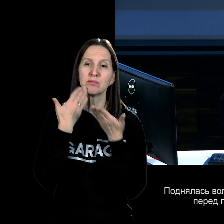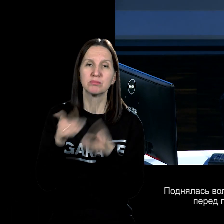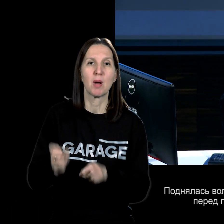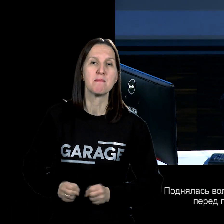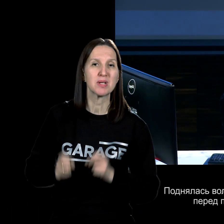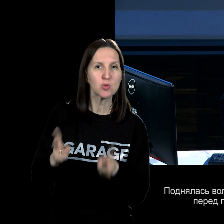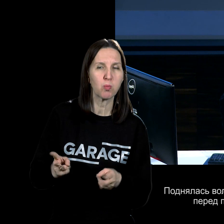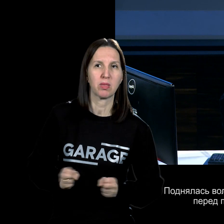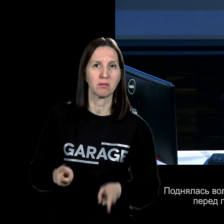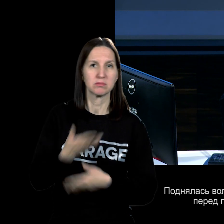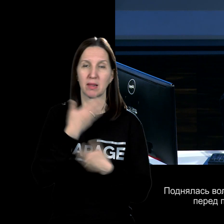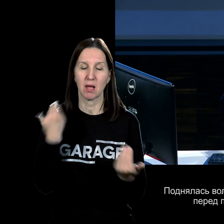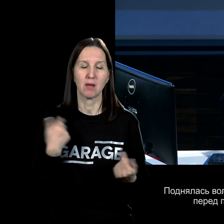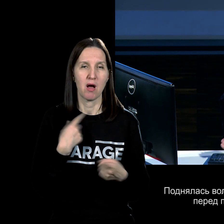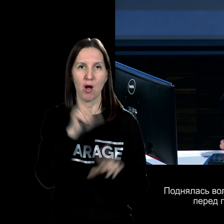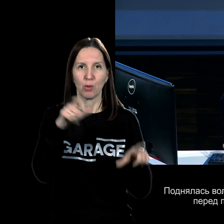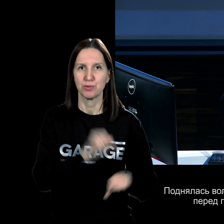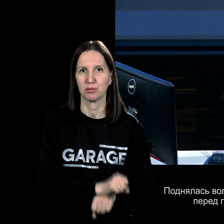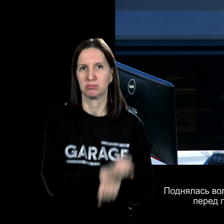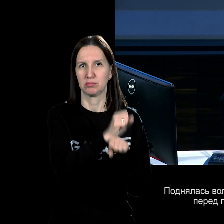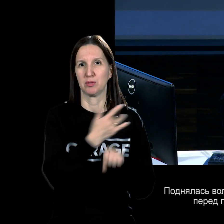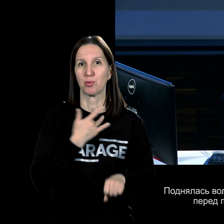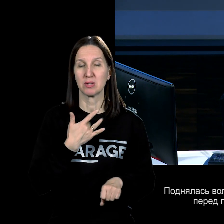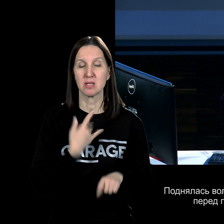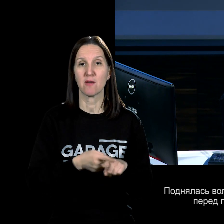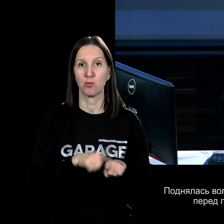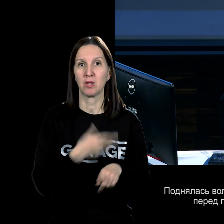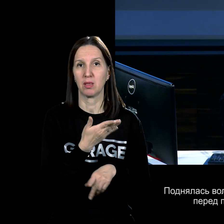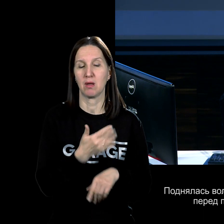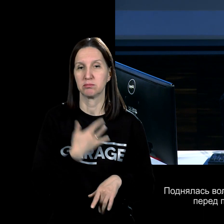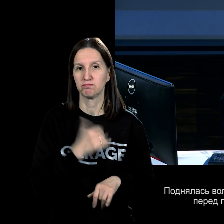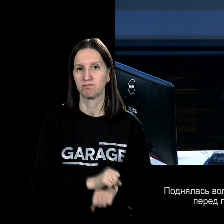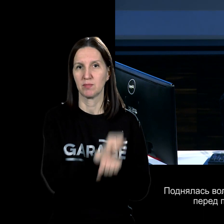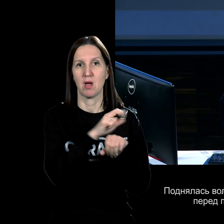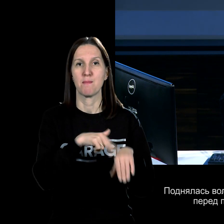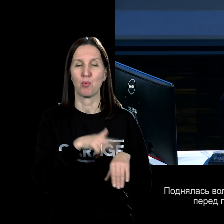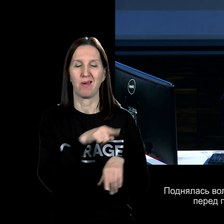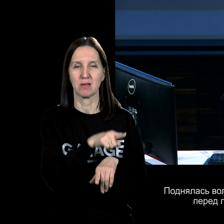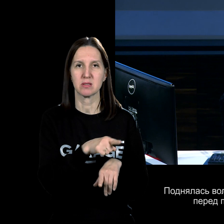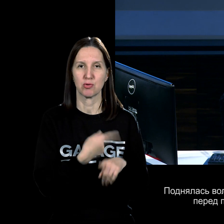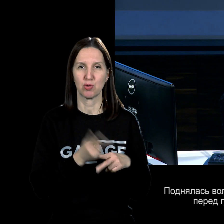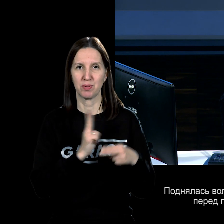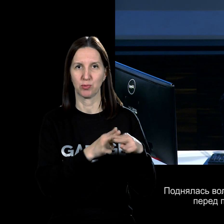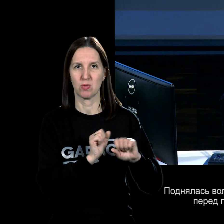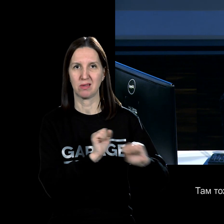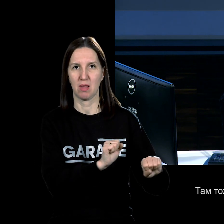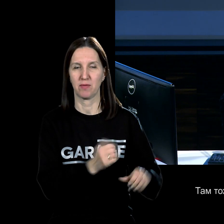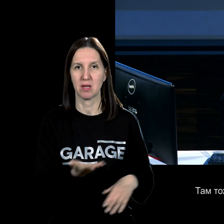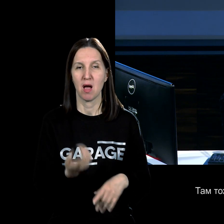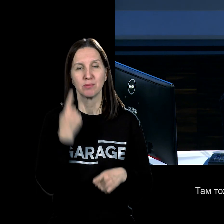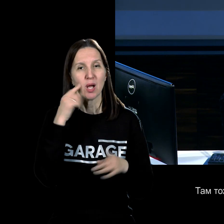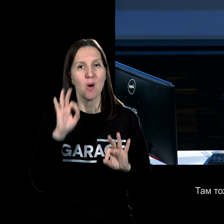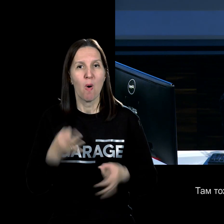что подняло волну протестов. И эта волна протестов перед этой полицией, которая должна эту демонстрацию протеста мирно остановить.